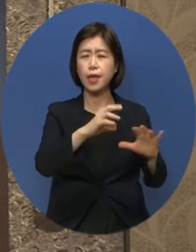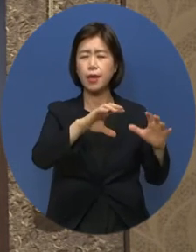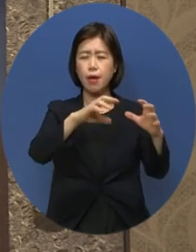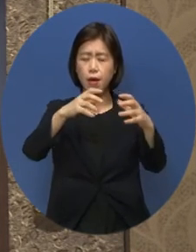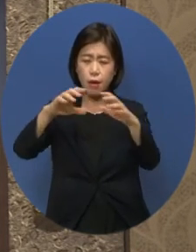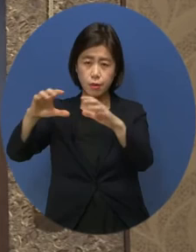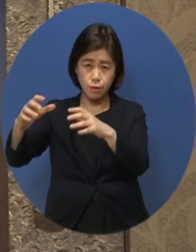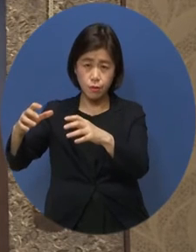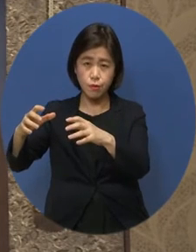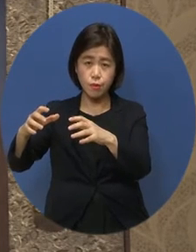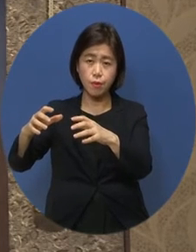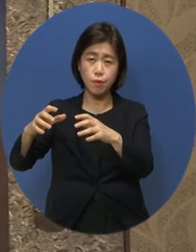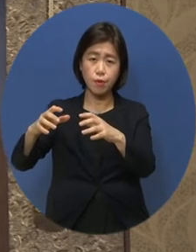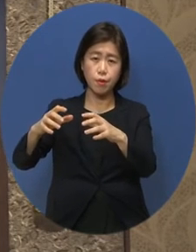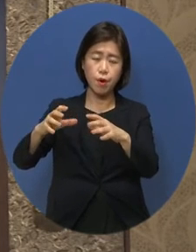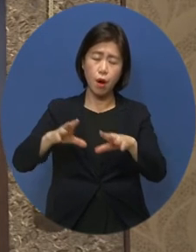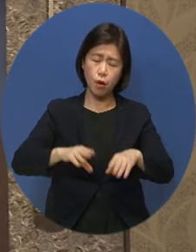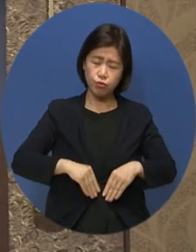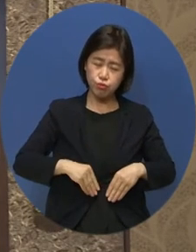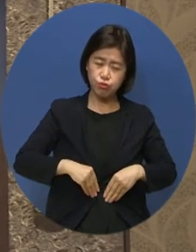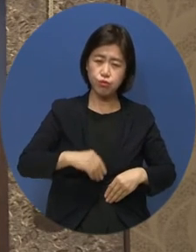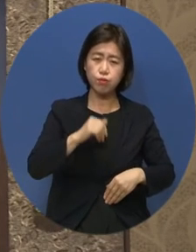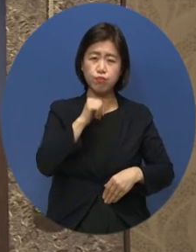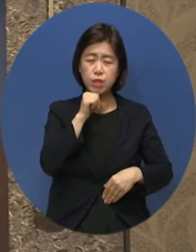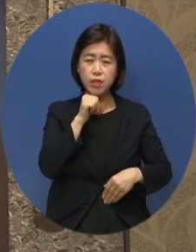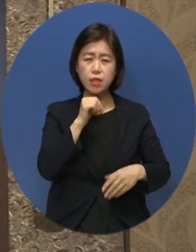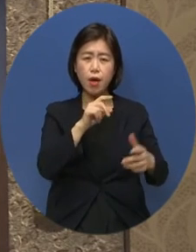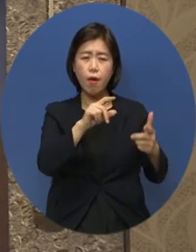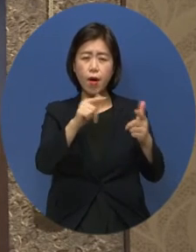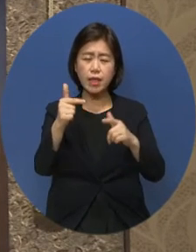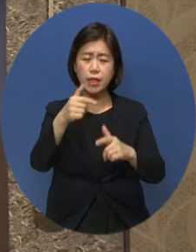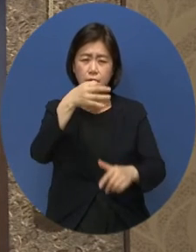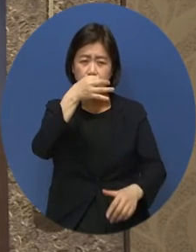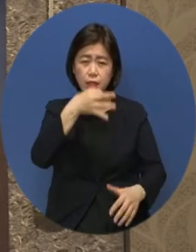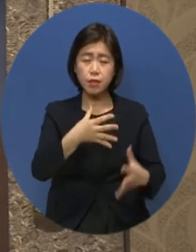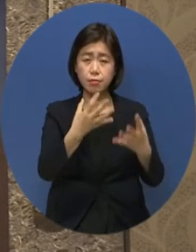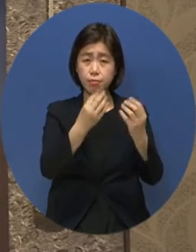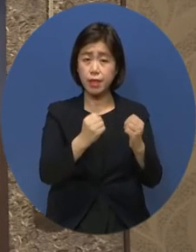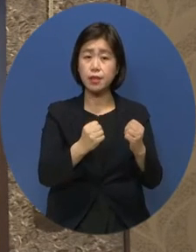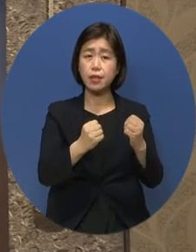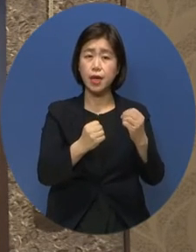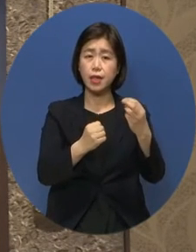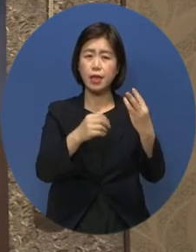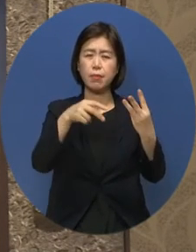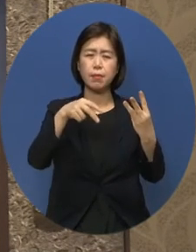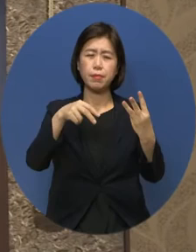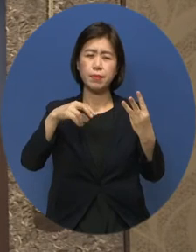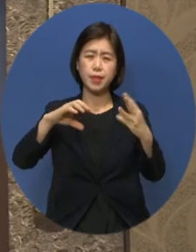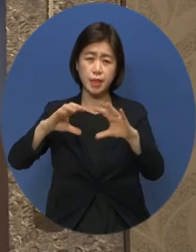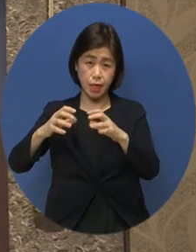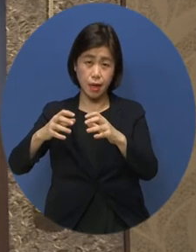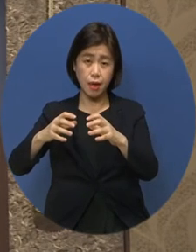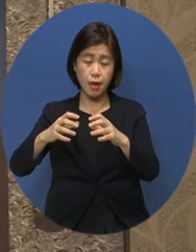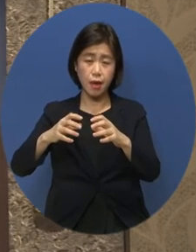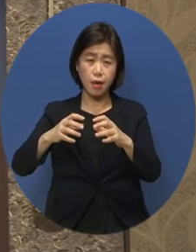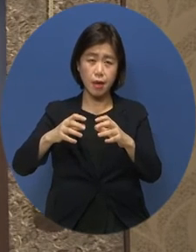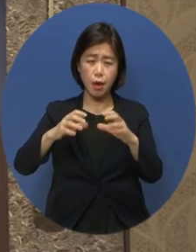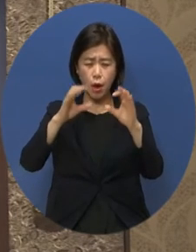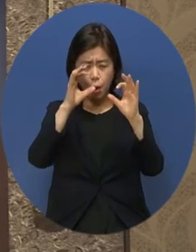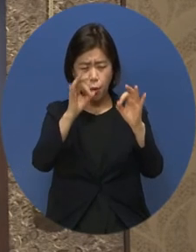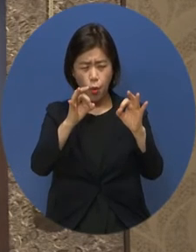빈곤과 기아에 시달리고 있는 어제 3 세계의 빈곤 국가들을 위해서 우리가 또 관심을 가져야 되지